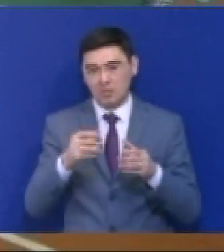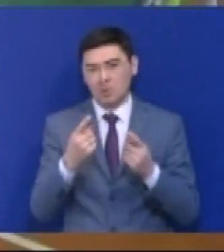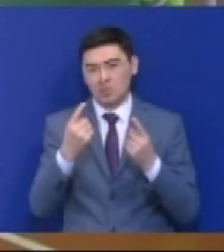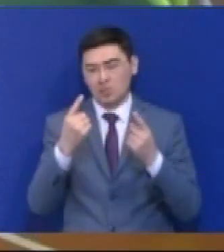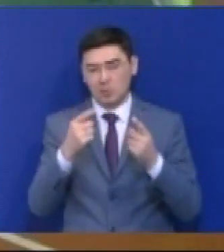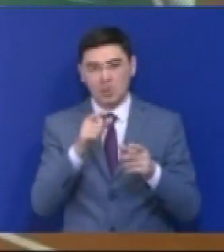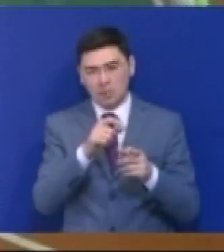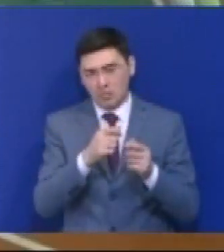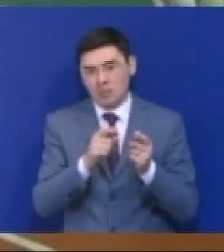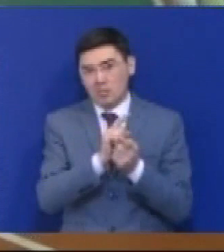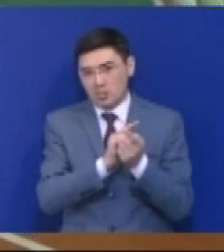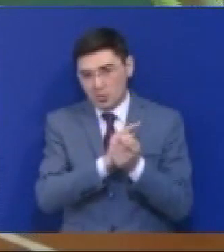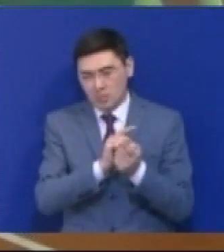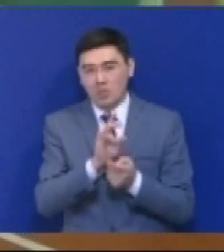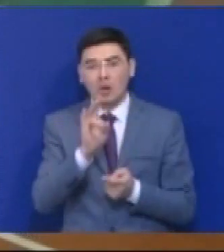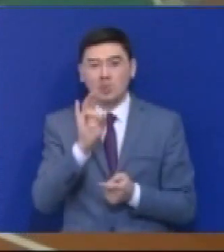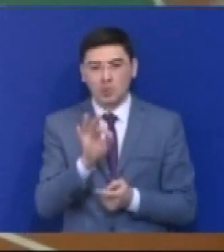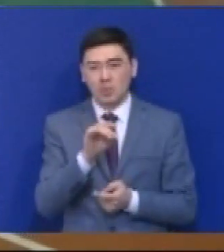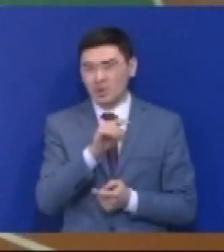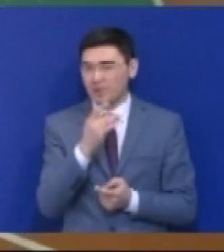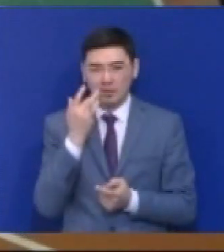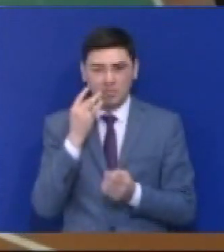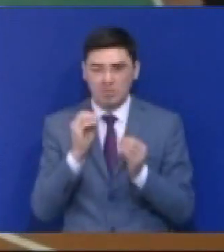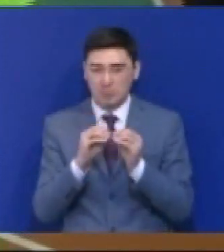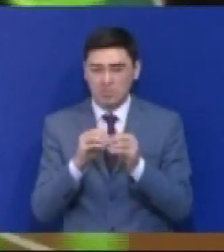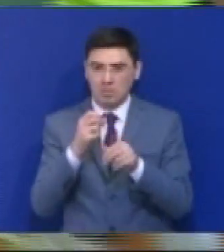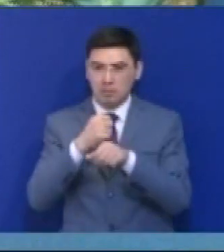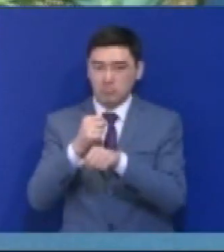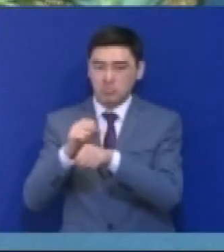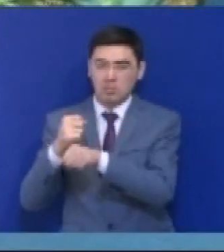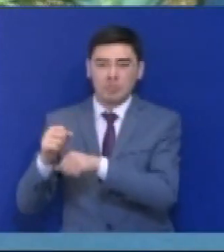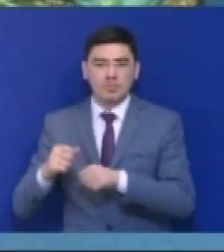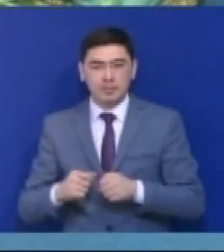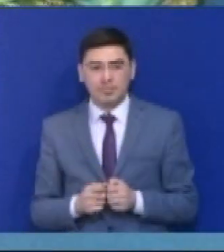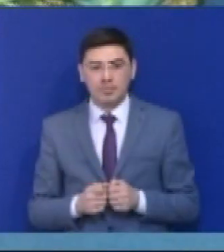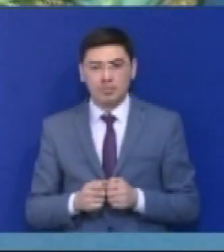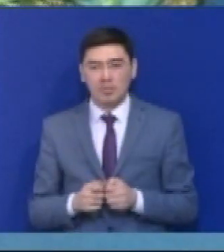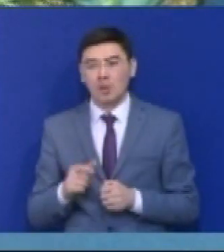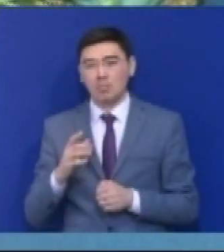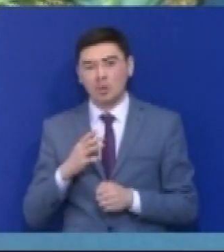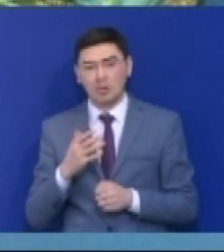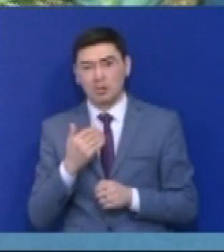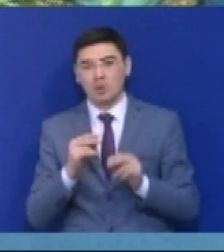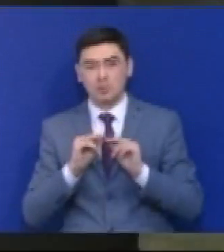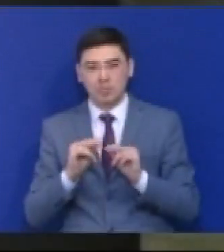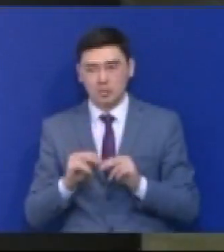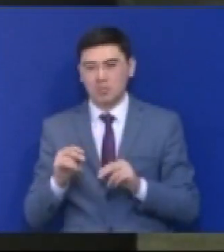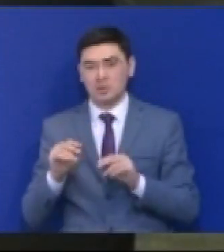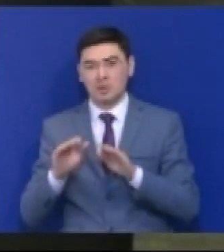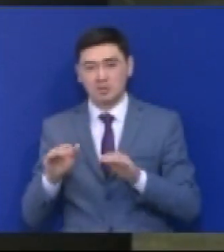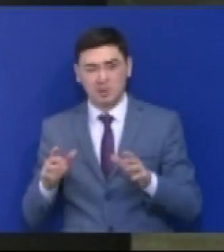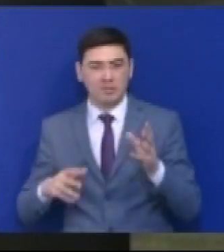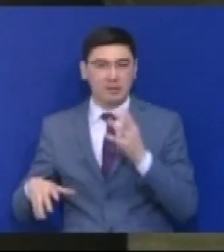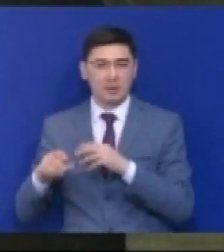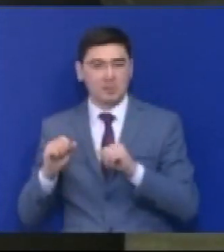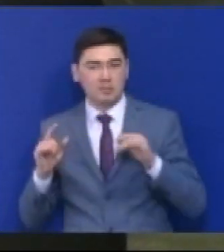меняется, все это время волейболистки не уступают пьедестал победы. Во время турнира команду пришли поддержать коллеги и ученики. В этом году